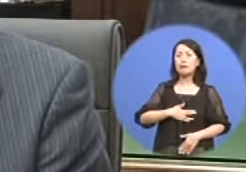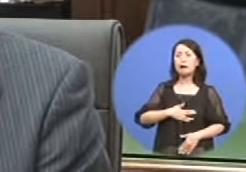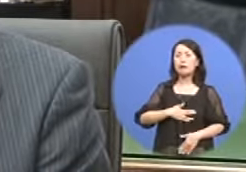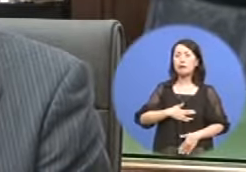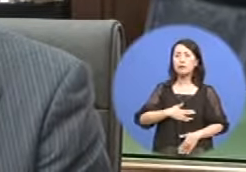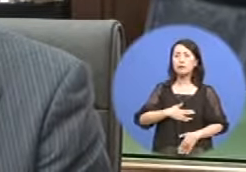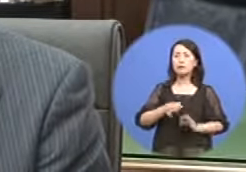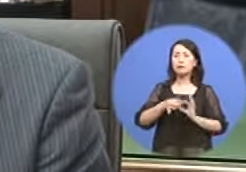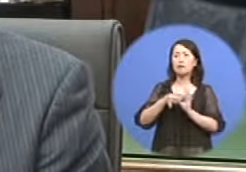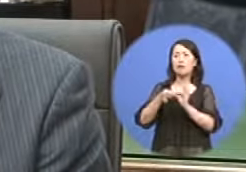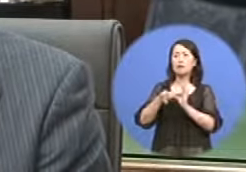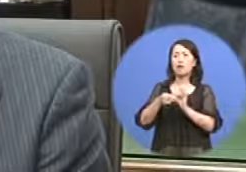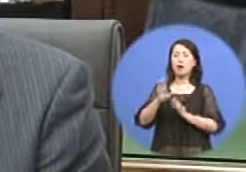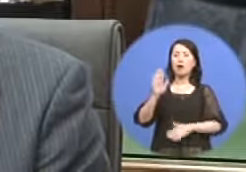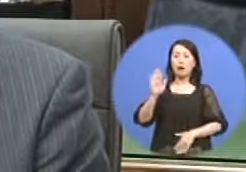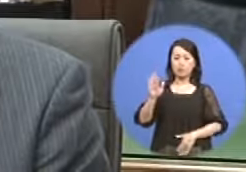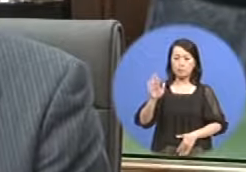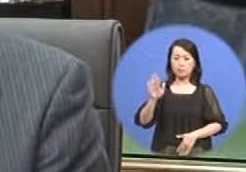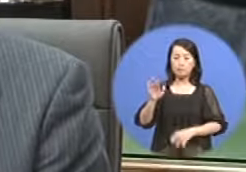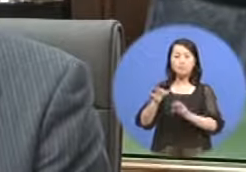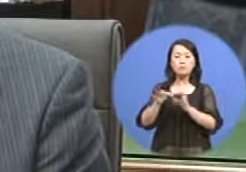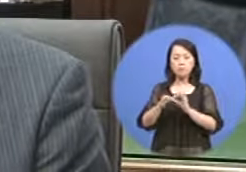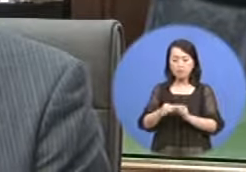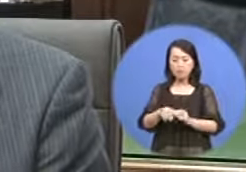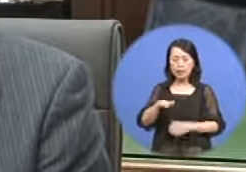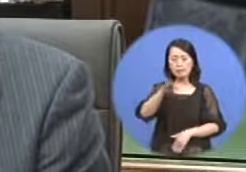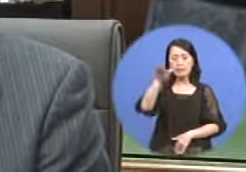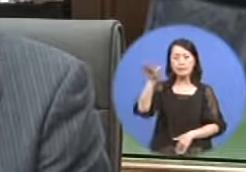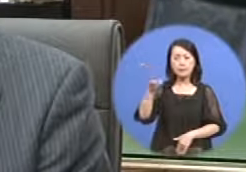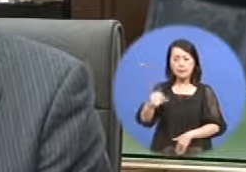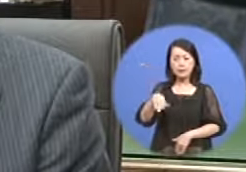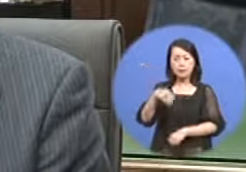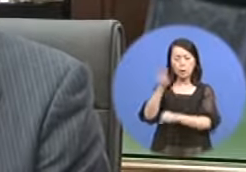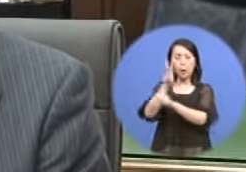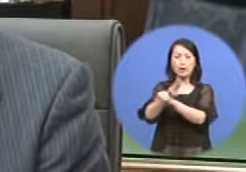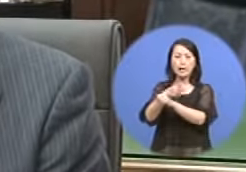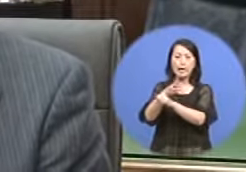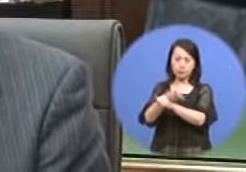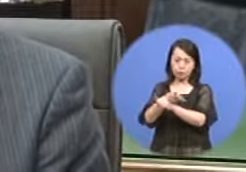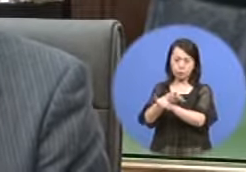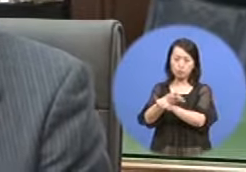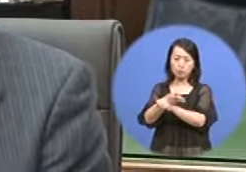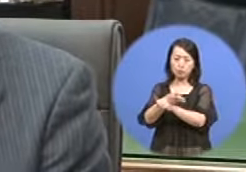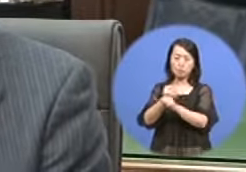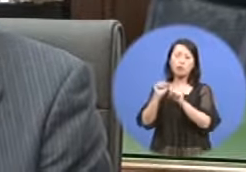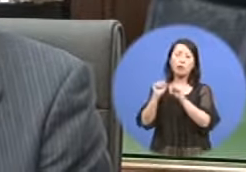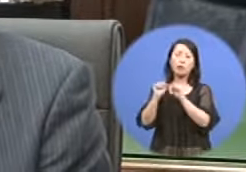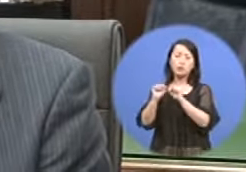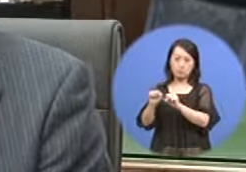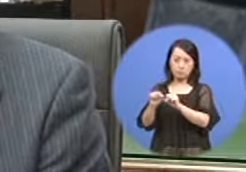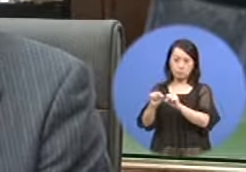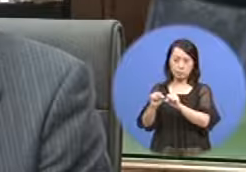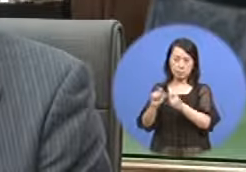してもらわないかんので研修をね、 はい、 かなり広範囲にやったり、 はい、 それから